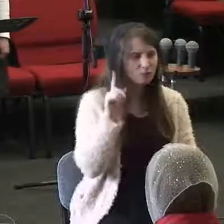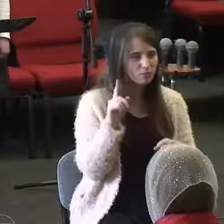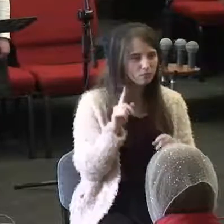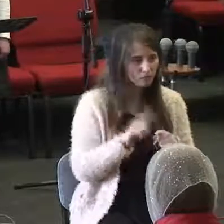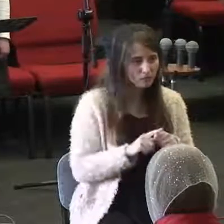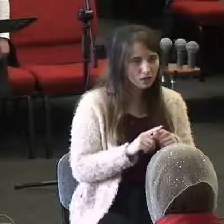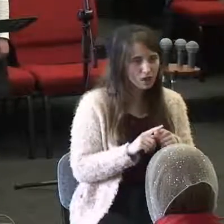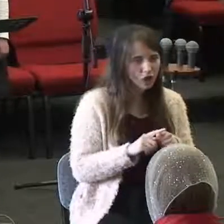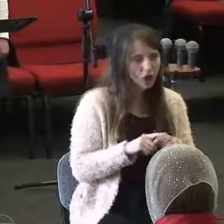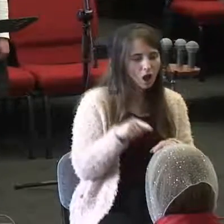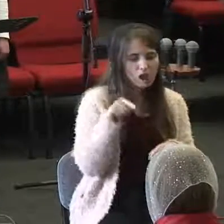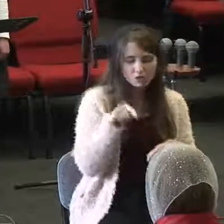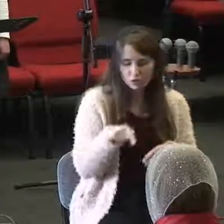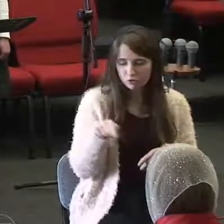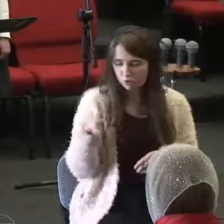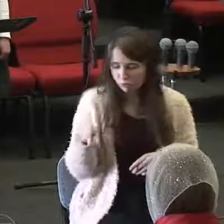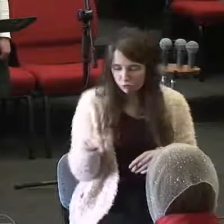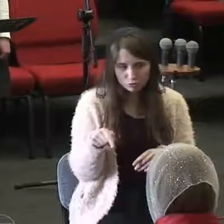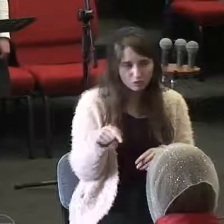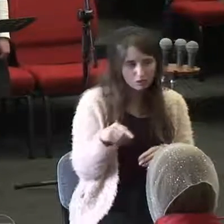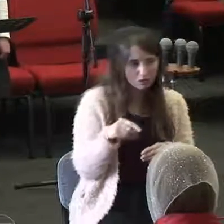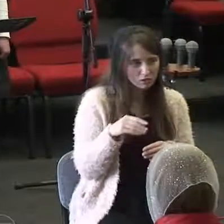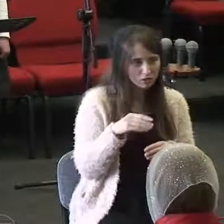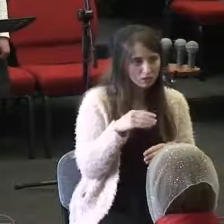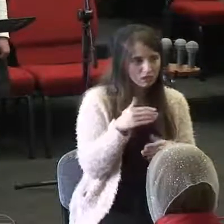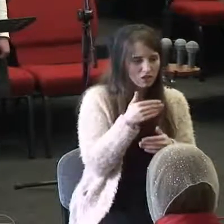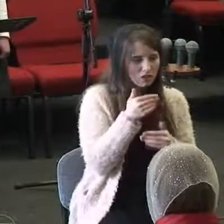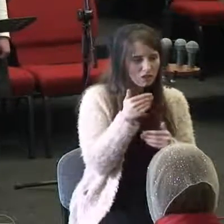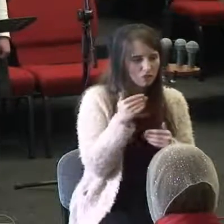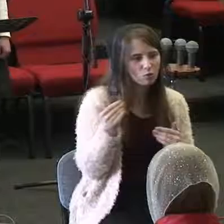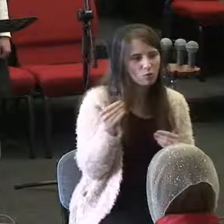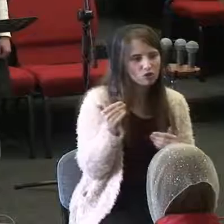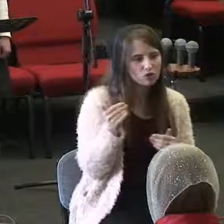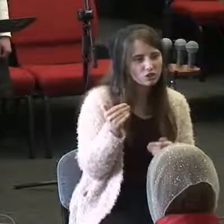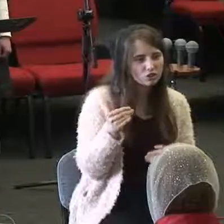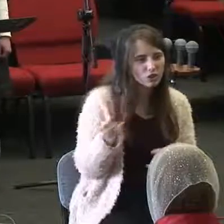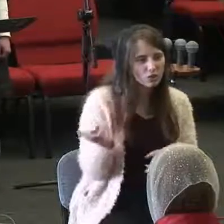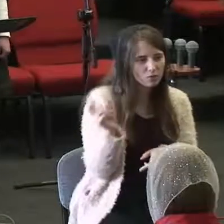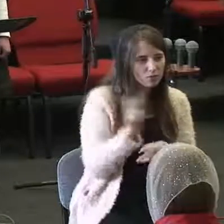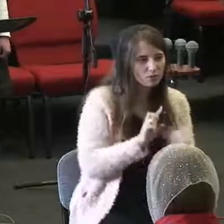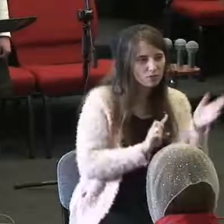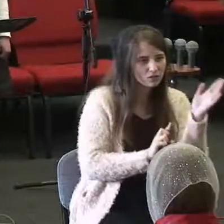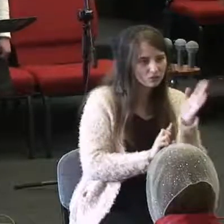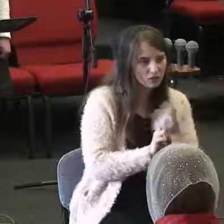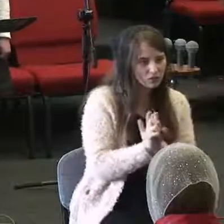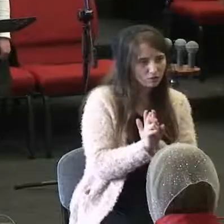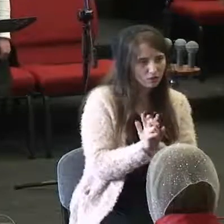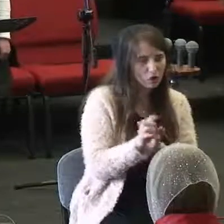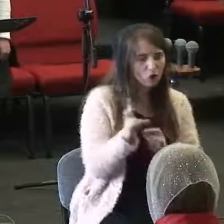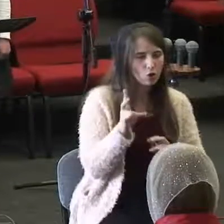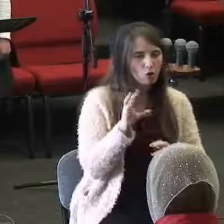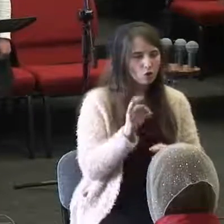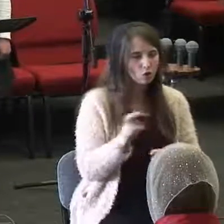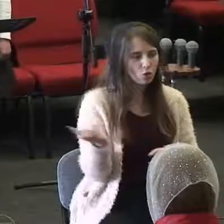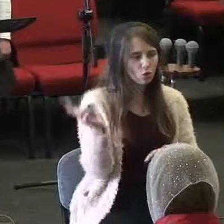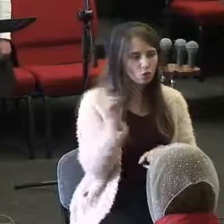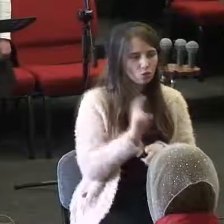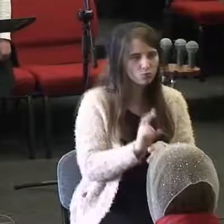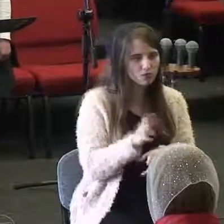за кілька метрів не хочеш в зібрання піти. Но прийде час, коли